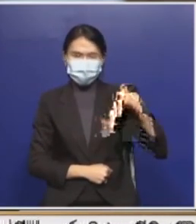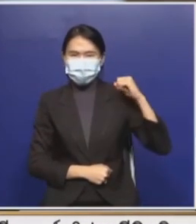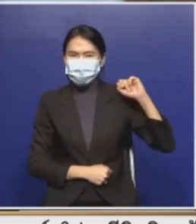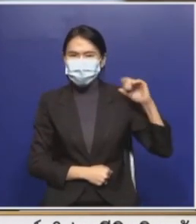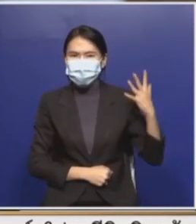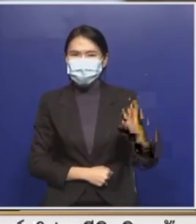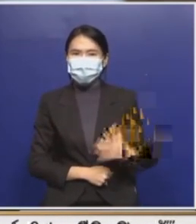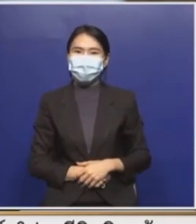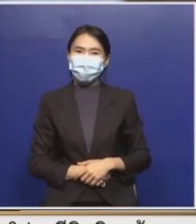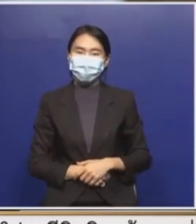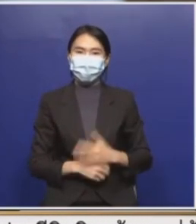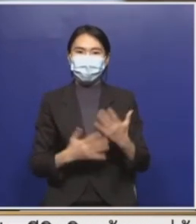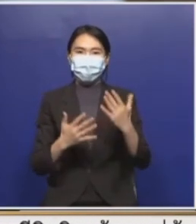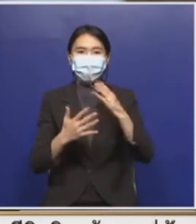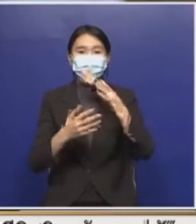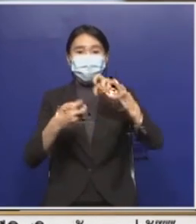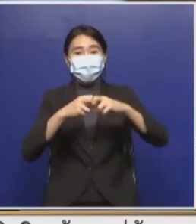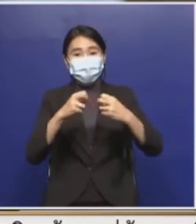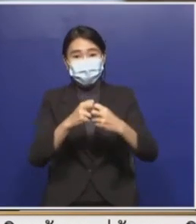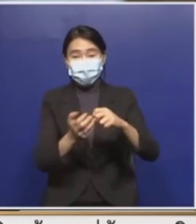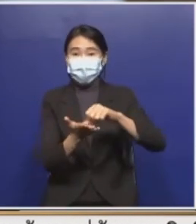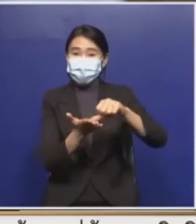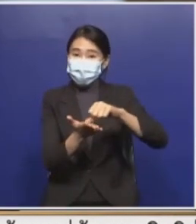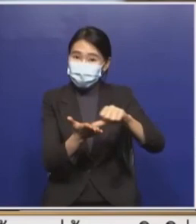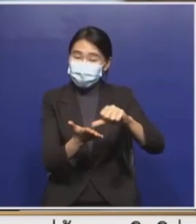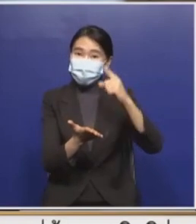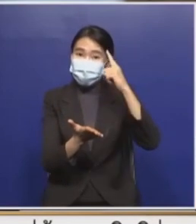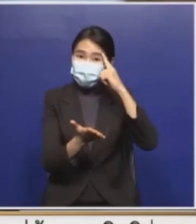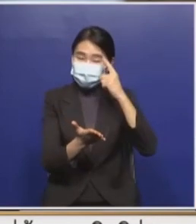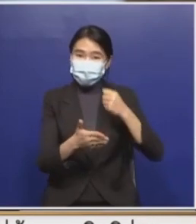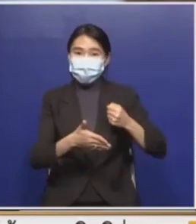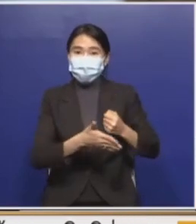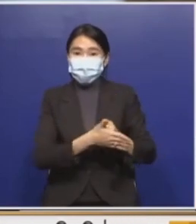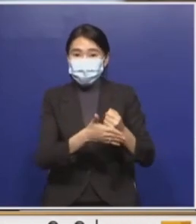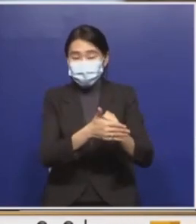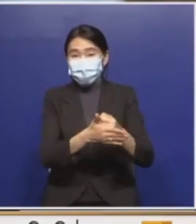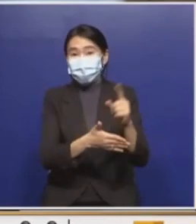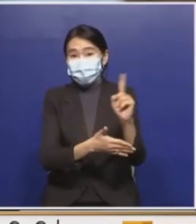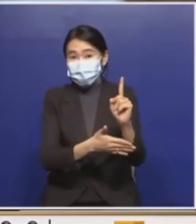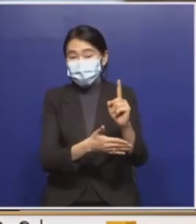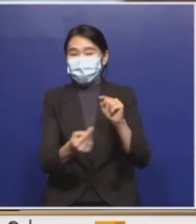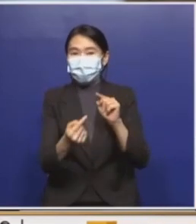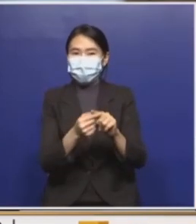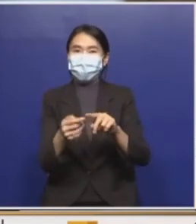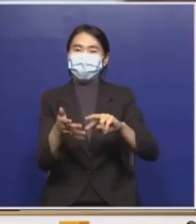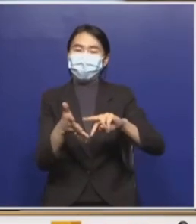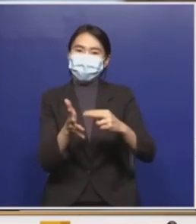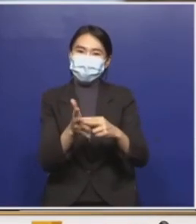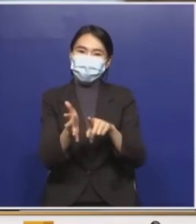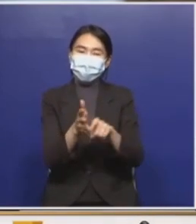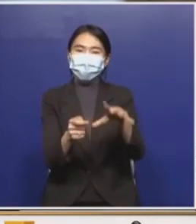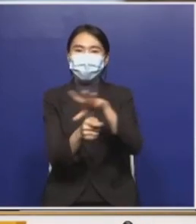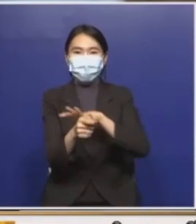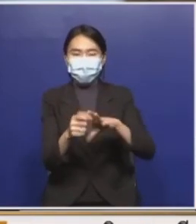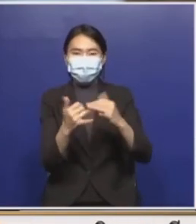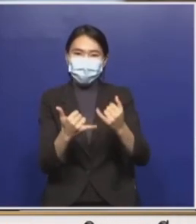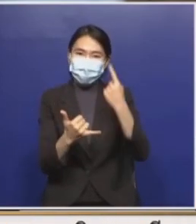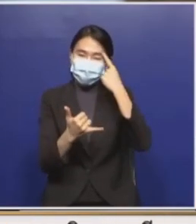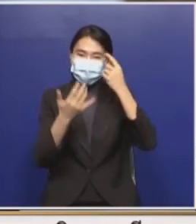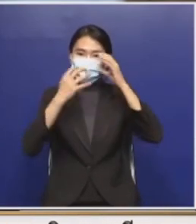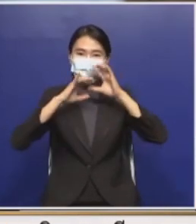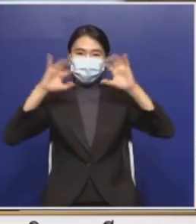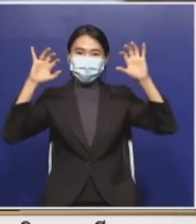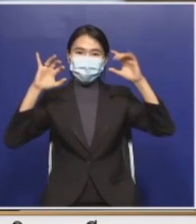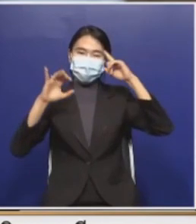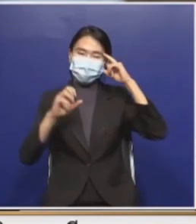าการแก้ไขปัญหาหรือการต่อสู้กับสงครามโควิดวันนี้รัฐบาลไ